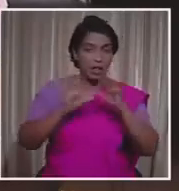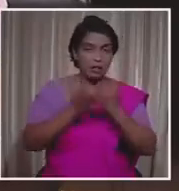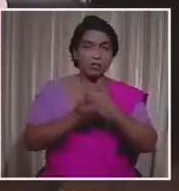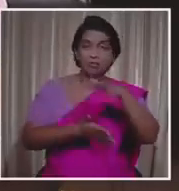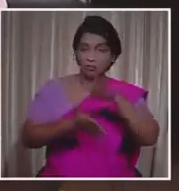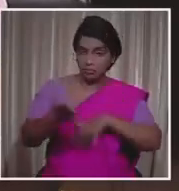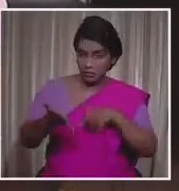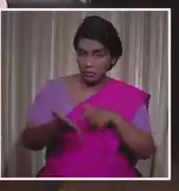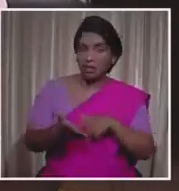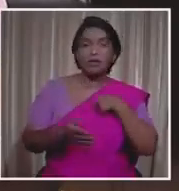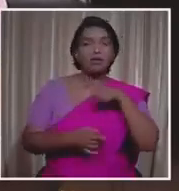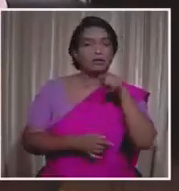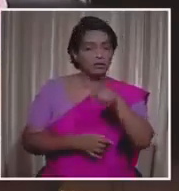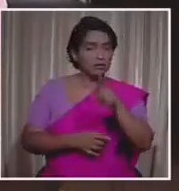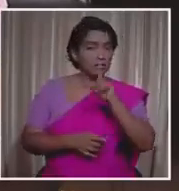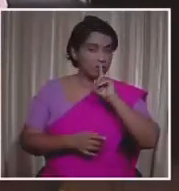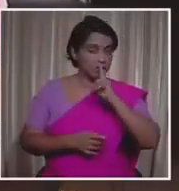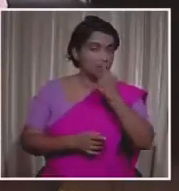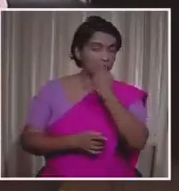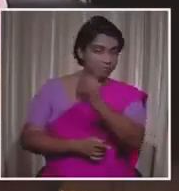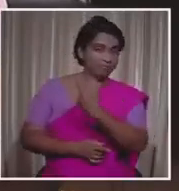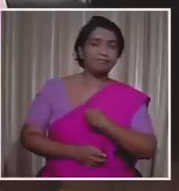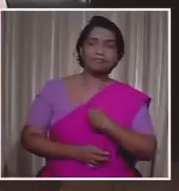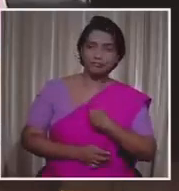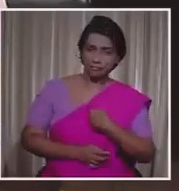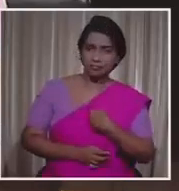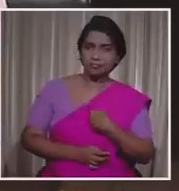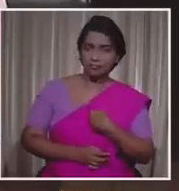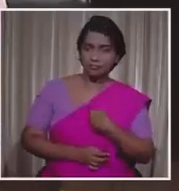මගින් ඔබතුමා විසින් මා වෙත දැනුම් දුන්